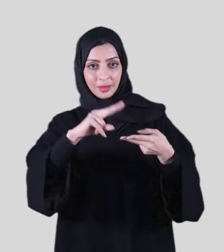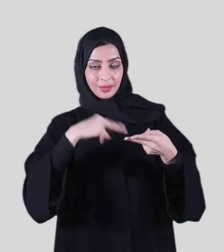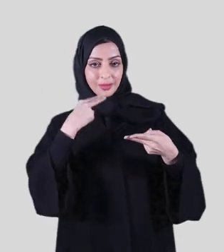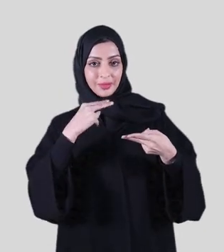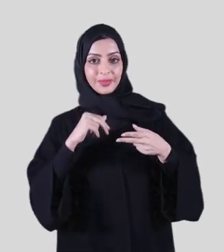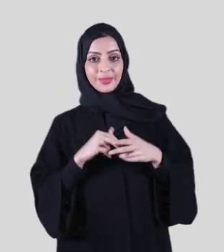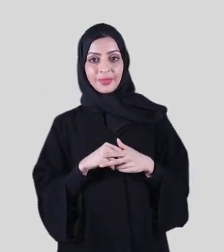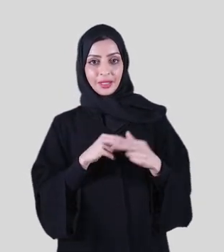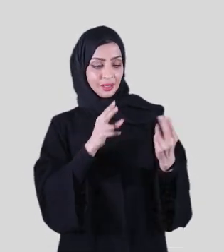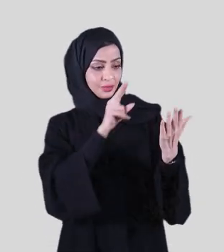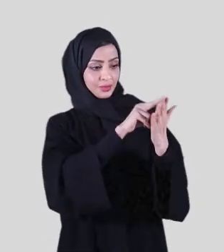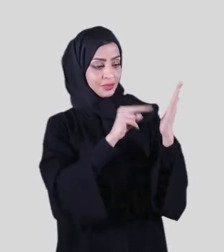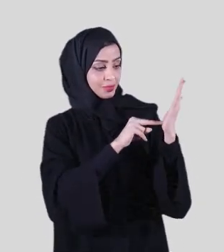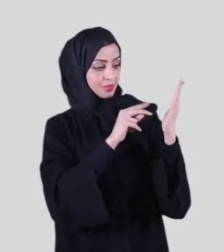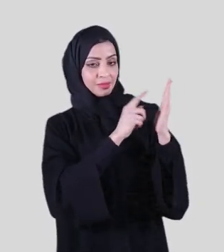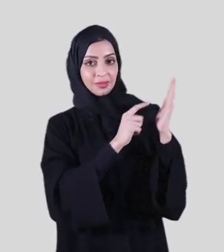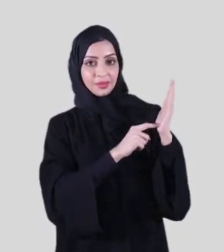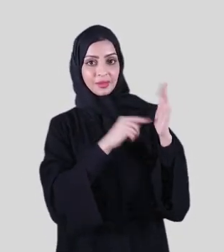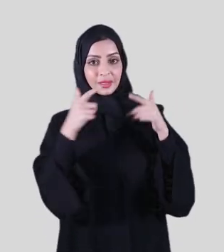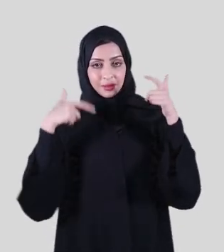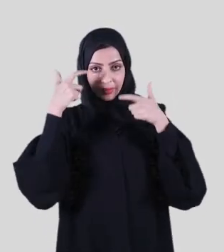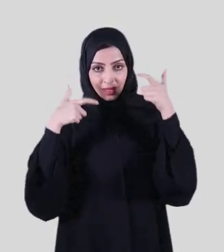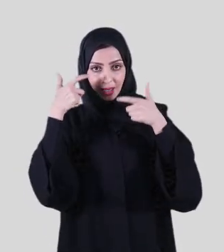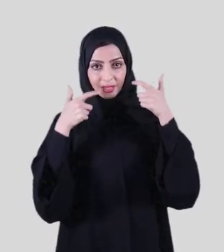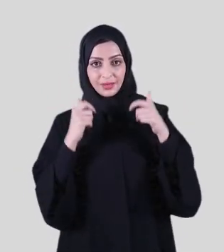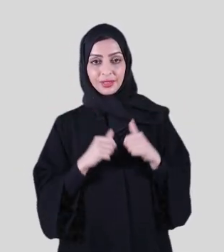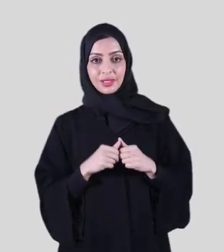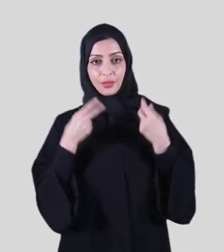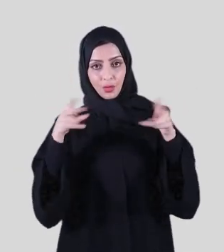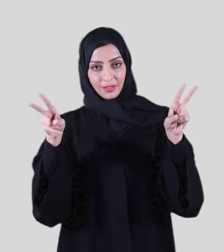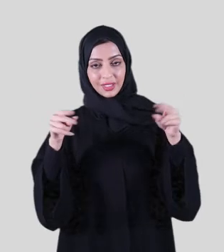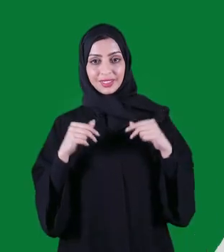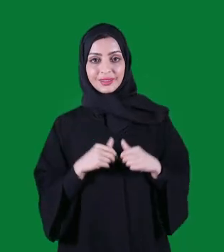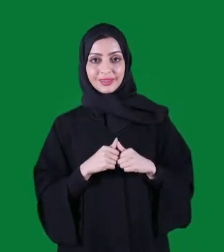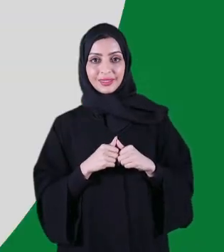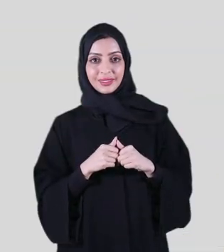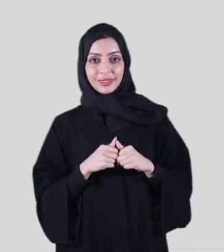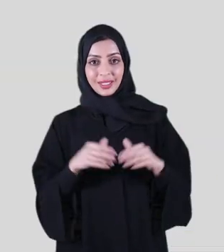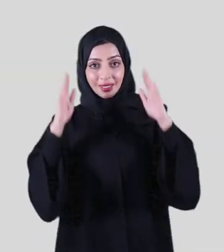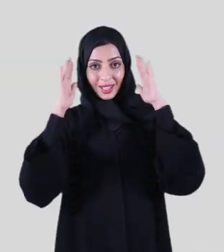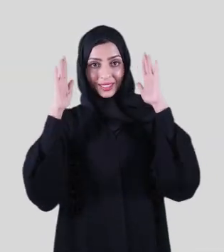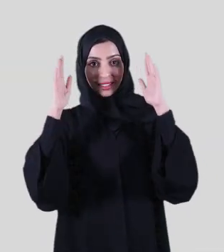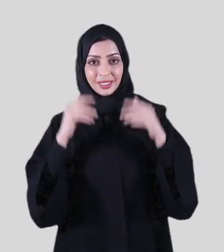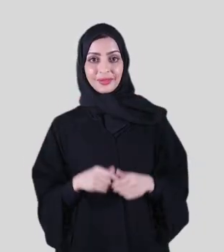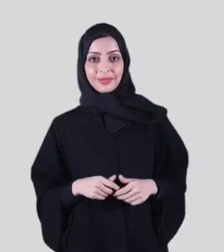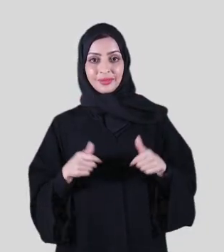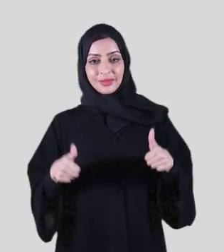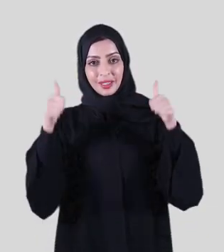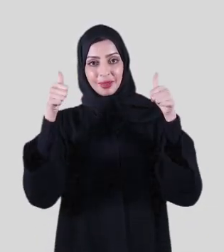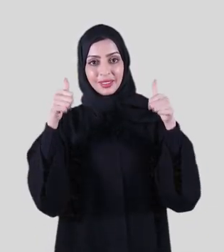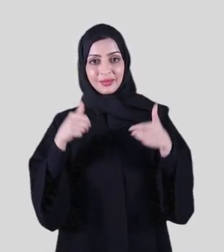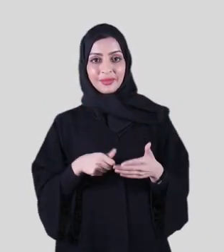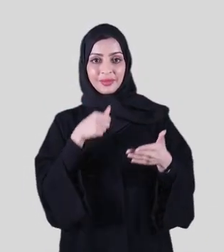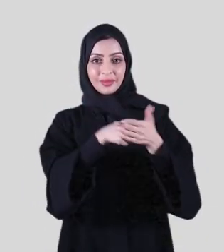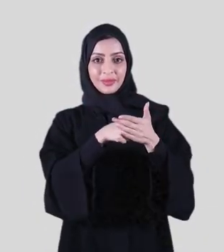نصية قصيرة لأغراض التحقق واضغط على Confirm. تهانينا،